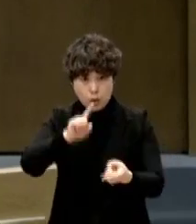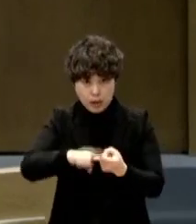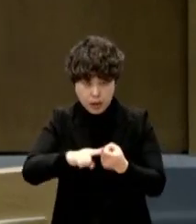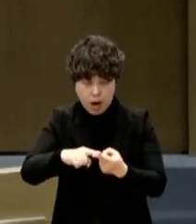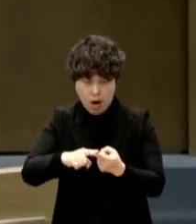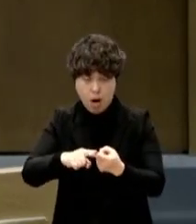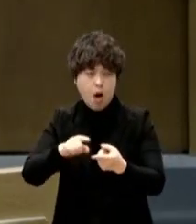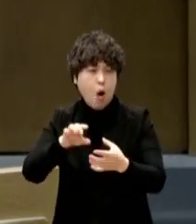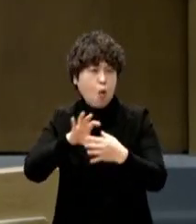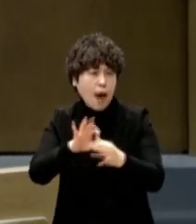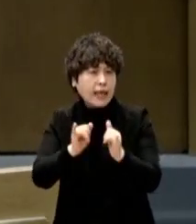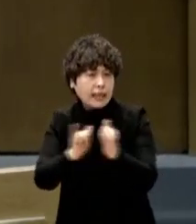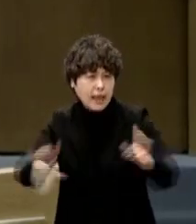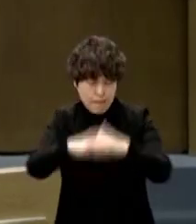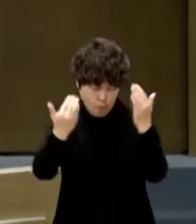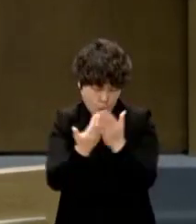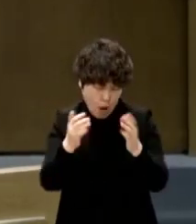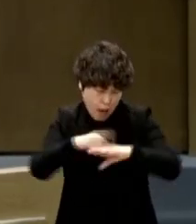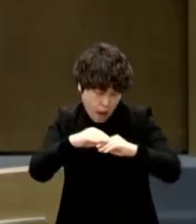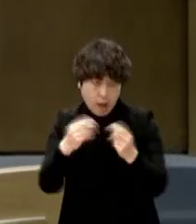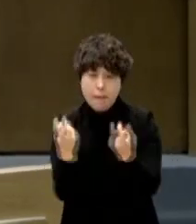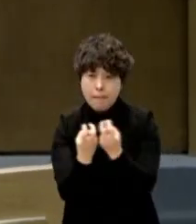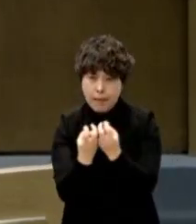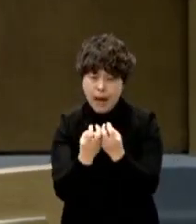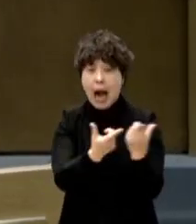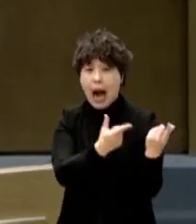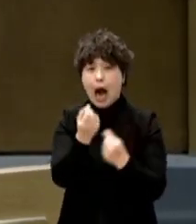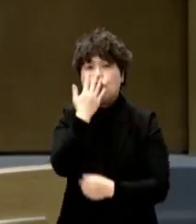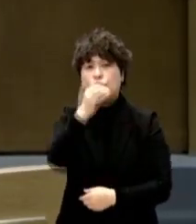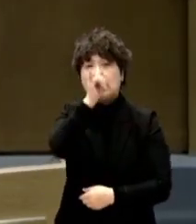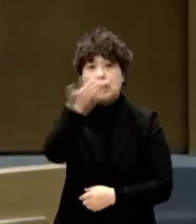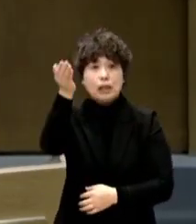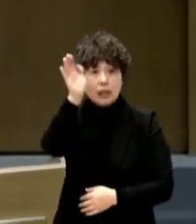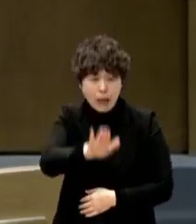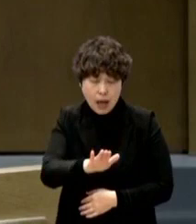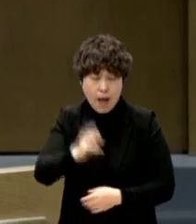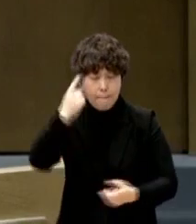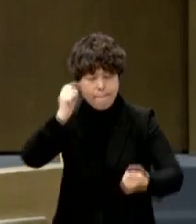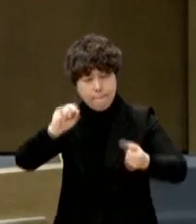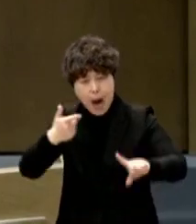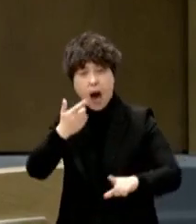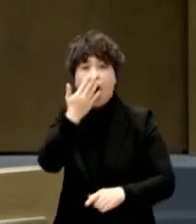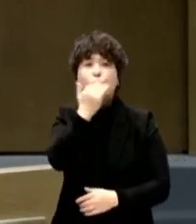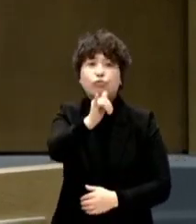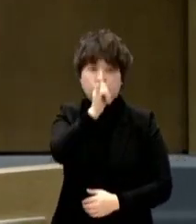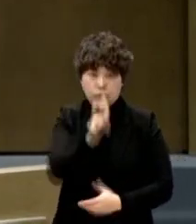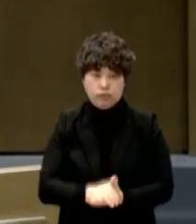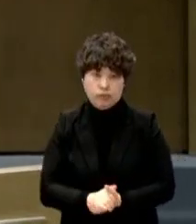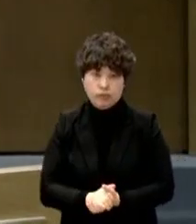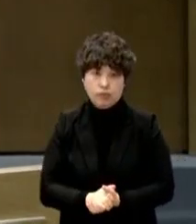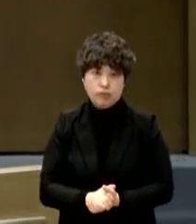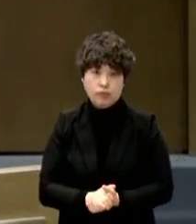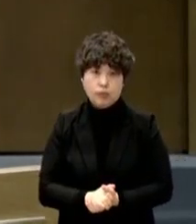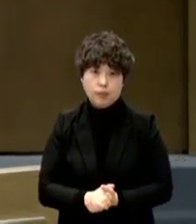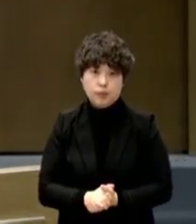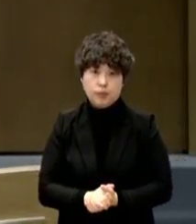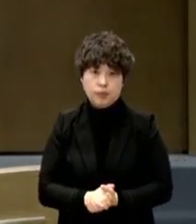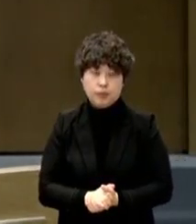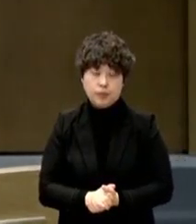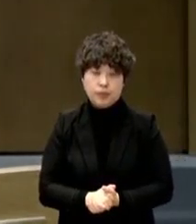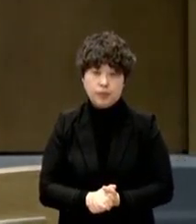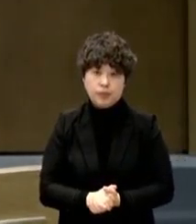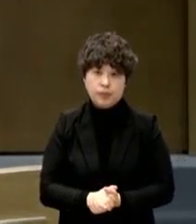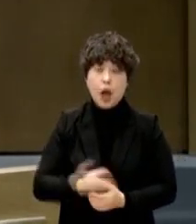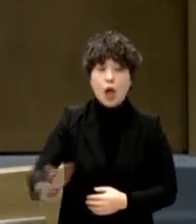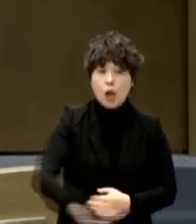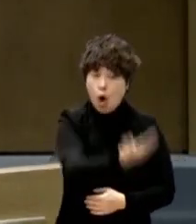관계자들의 진단과 해결 방안은 같을 수도 있지만 또 그렇지 않을 수도 있는 면이 있습니다. 그러나 이 자리에